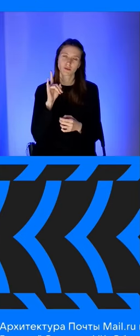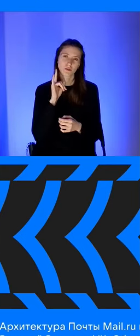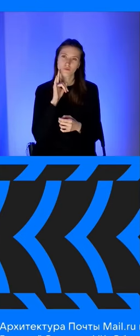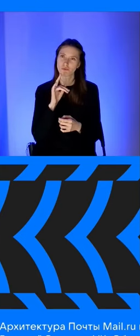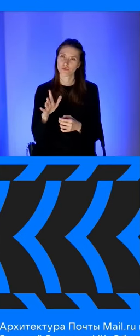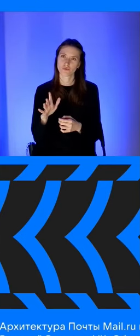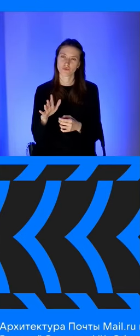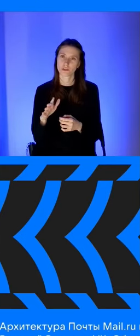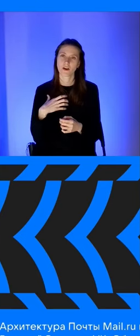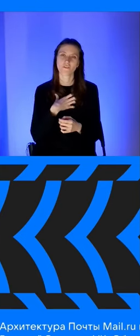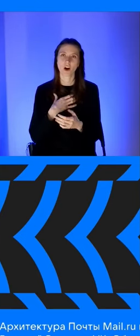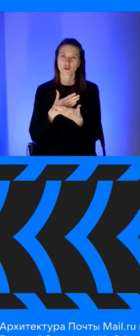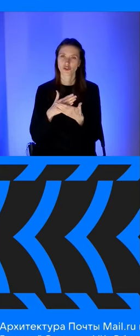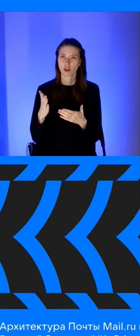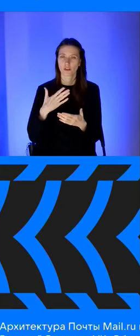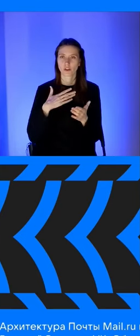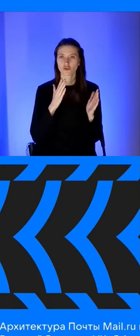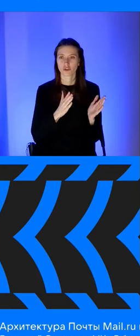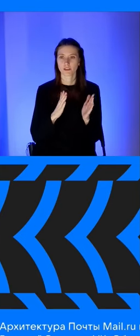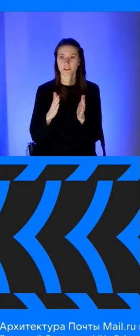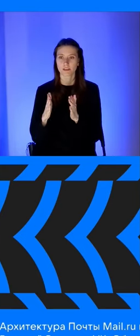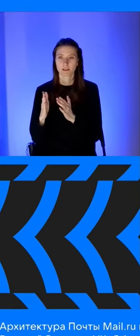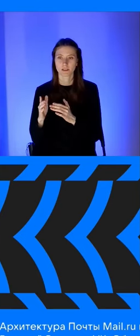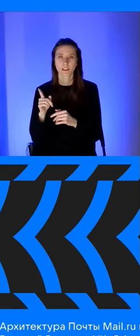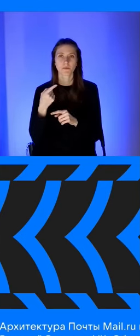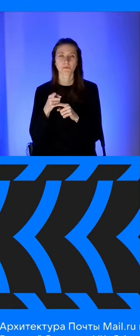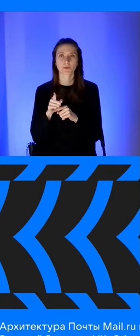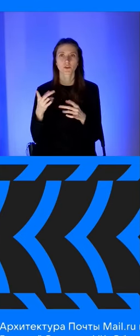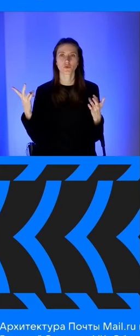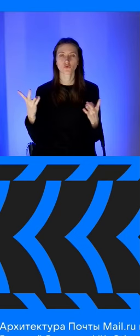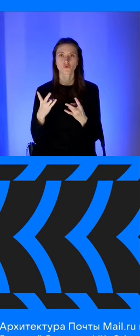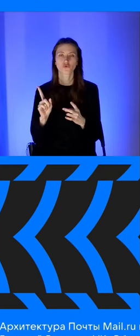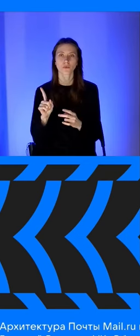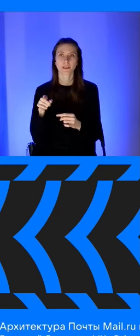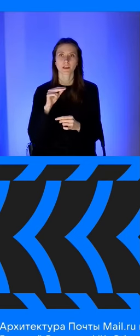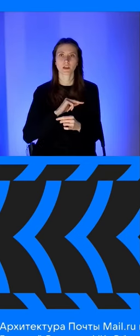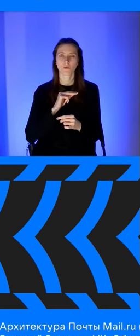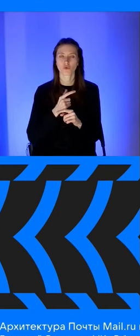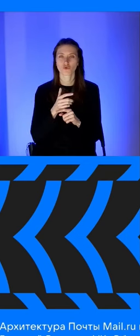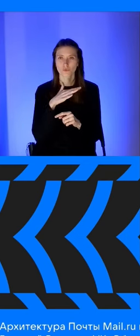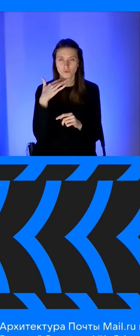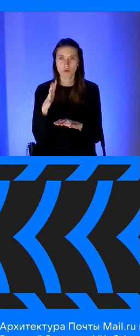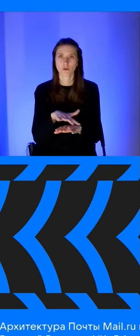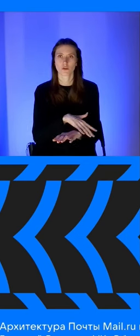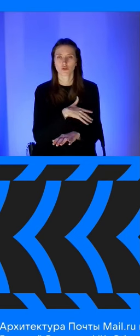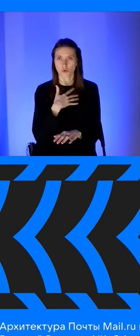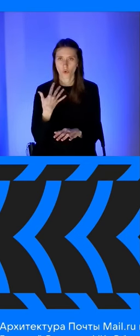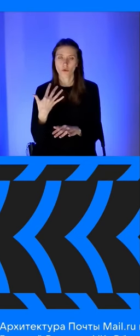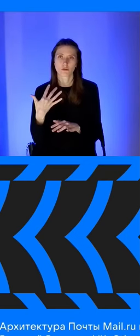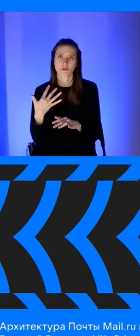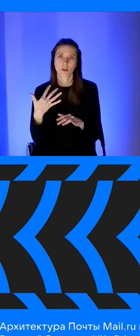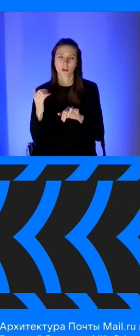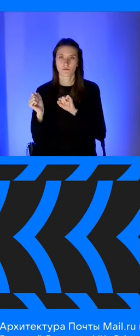там, часть нашей системы. Оно должно работать максимально удобно, максимально узкоустойчивость.